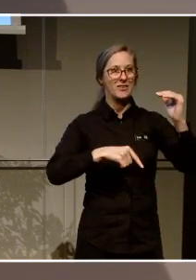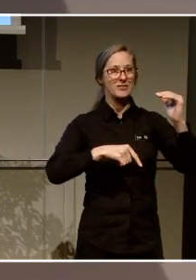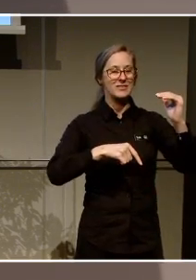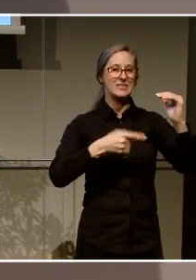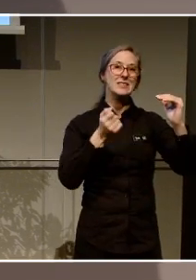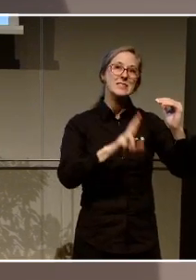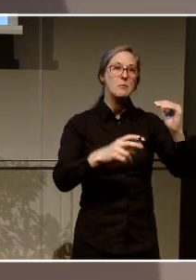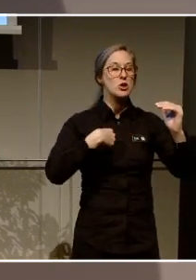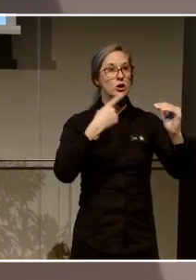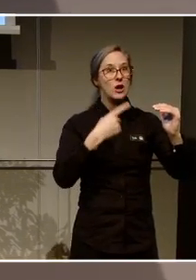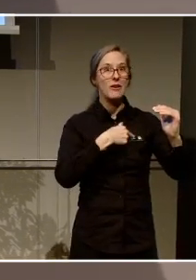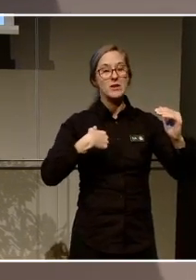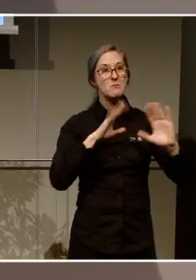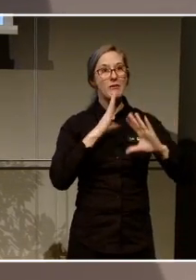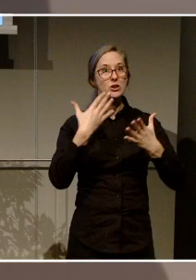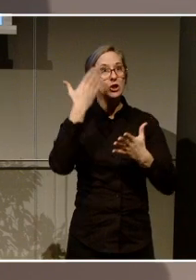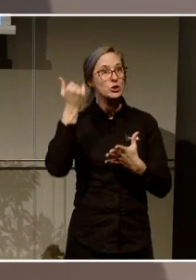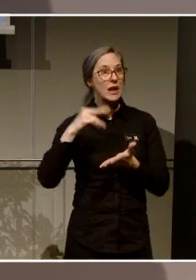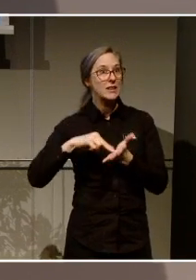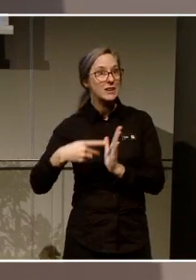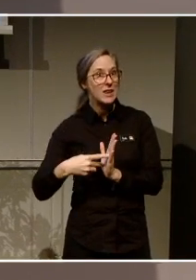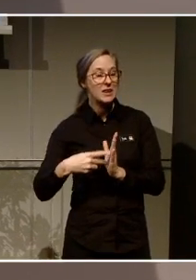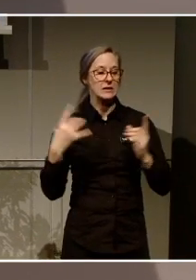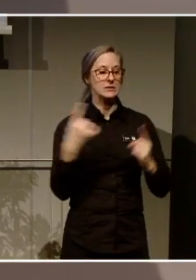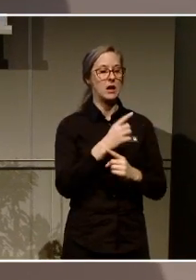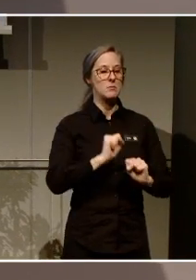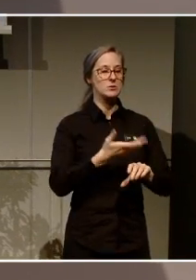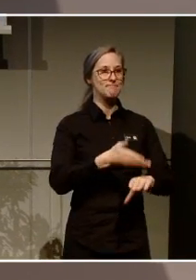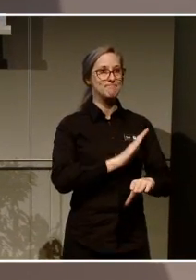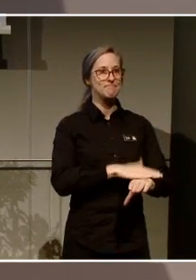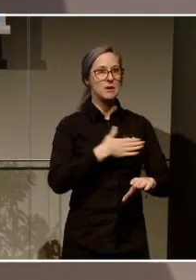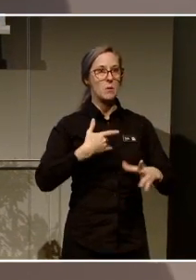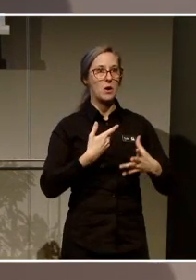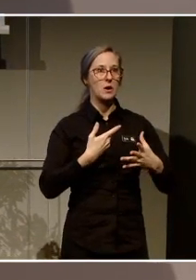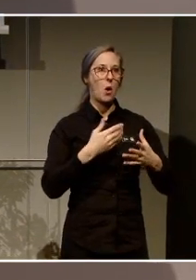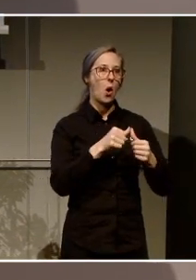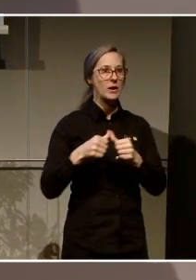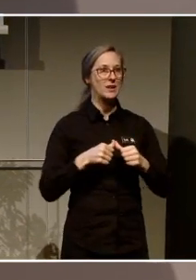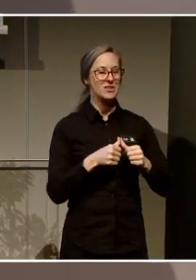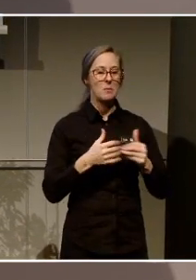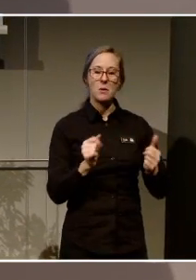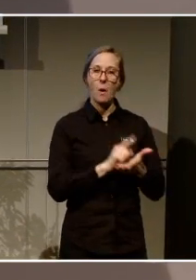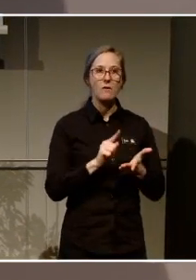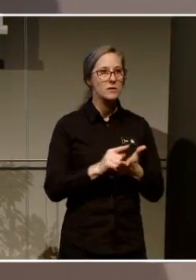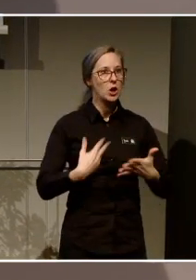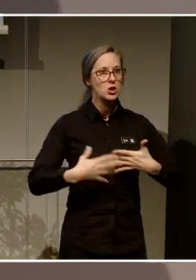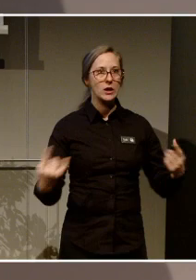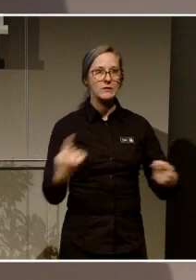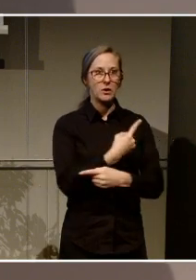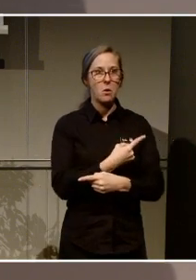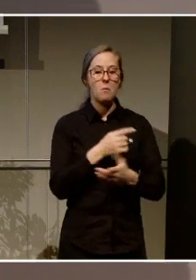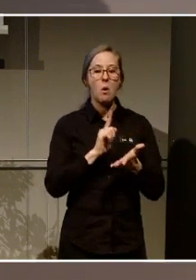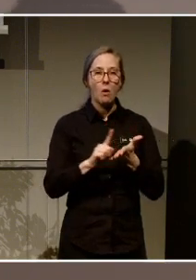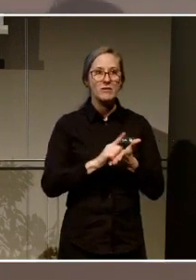kunna tekniken men vi ska kunna våra organisationer. Men här gör man väldigt ofta precis tvärtom. Man säger till organisationen att du ska kunna det